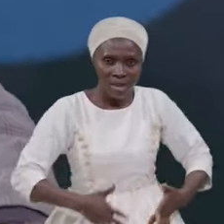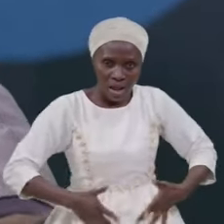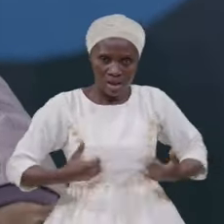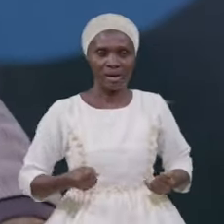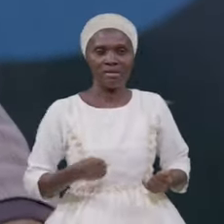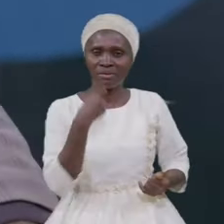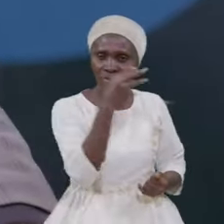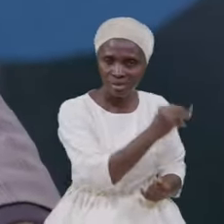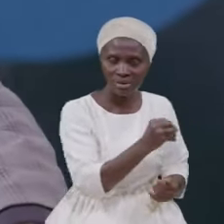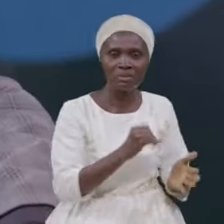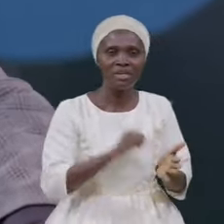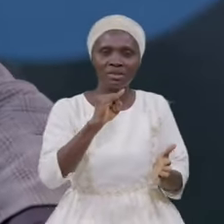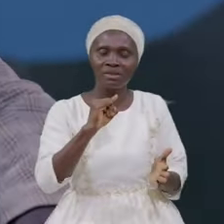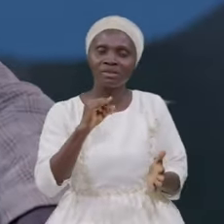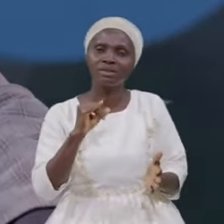quoi